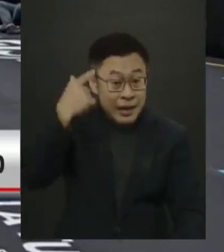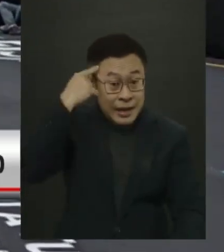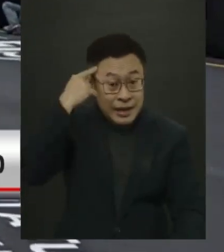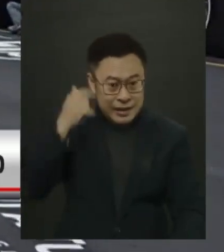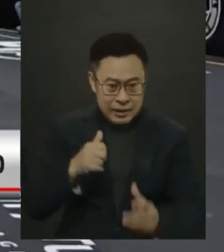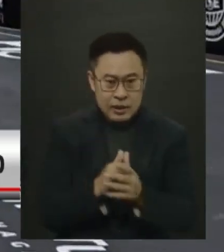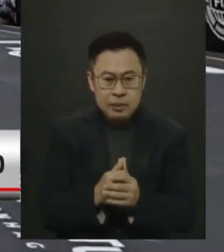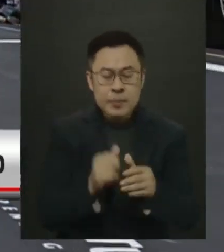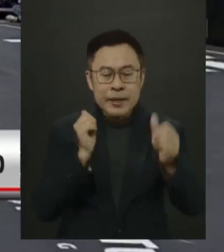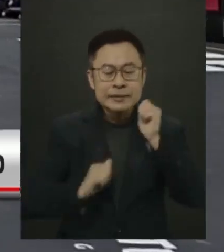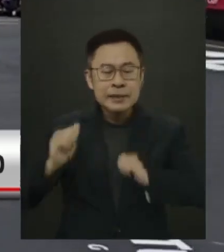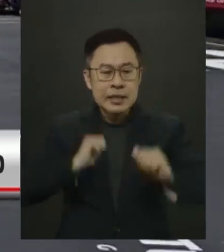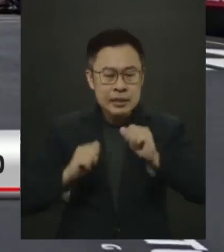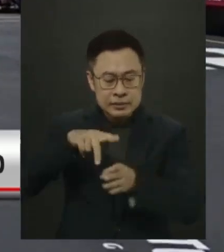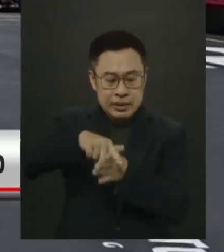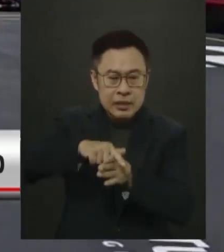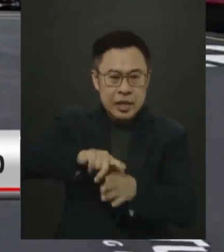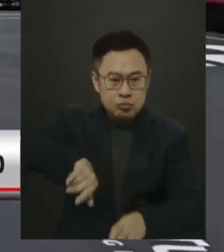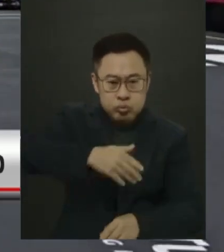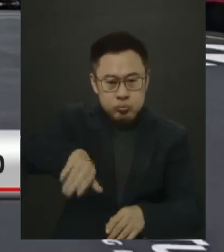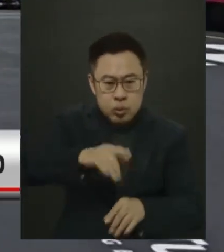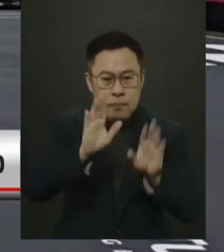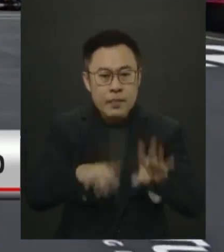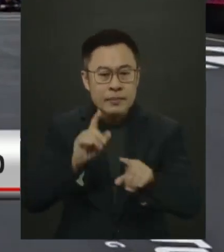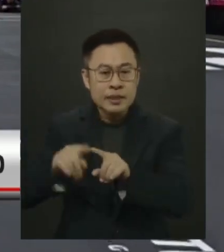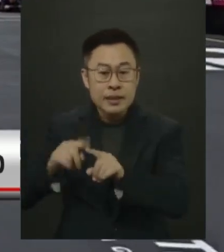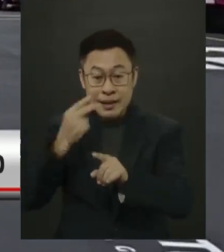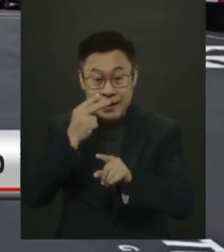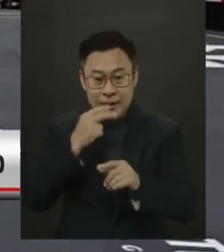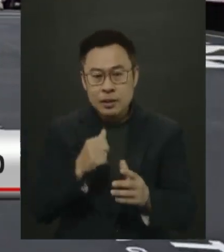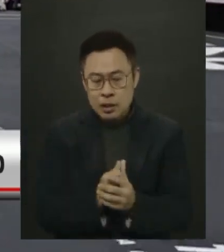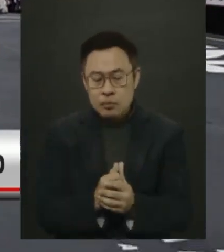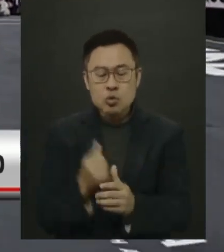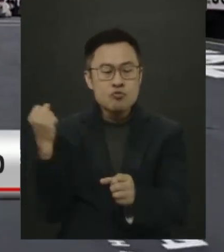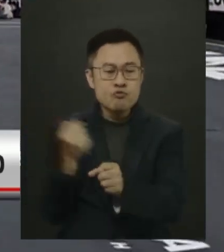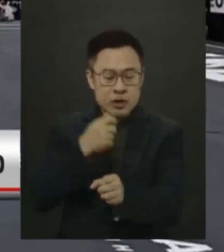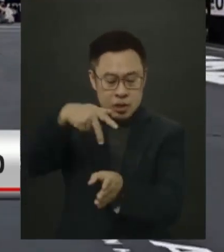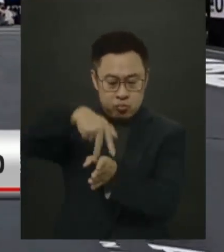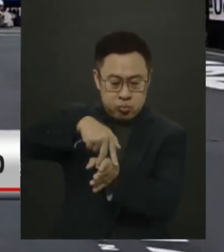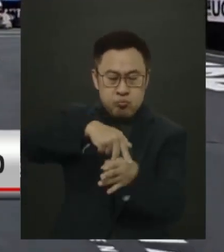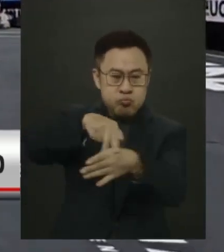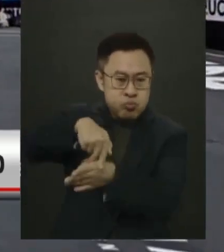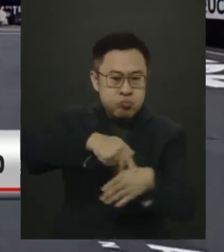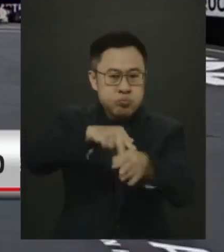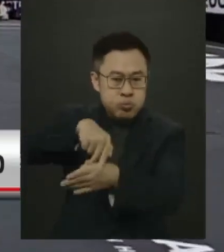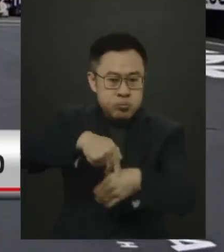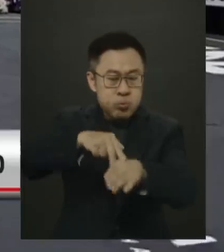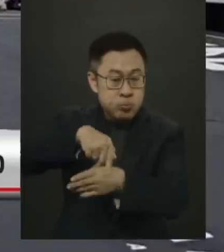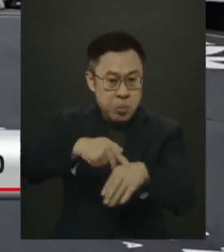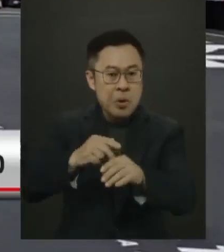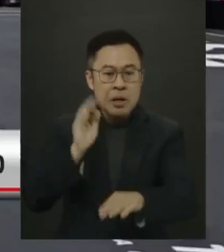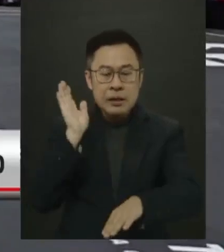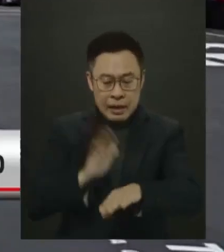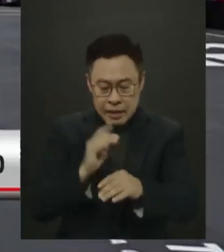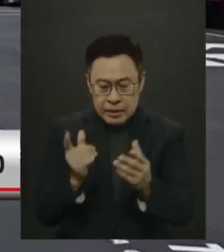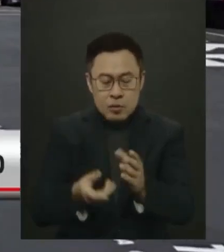เรียบมีแค่คนกับจักรยานเนี่ยตามภาพเลยนะครับโดยเน้นไปที่การทรงตัวแล้วก็การเล่นท่าบนจักรยานแล้วก็จะ